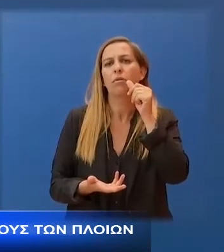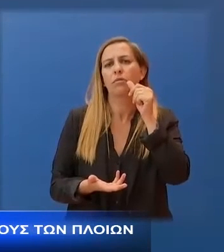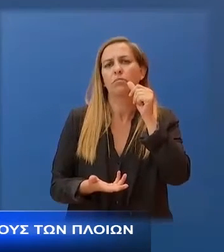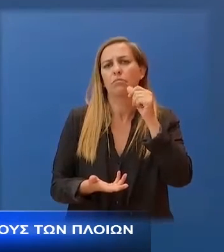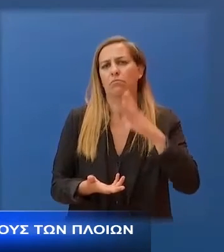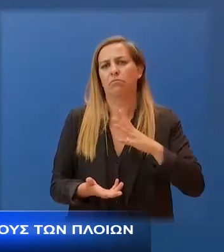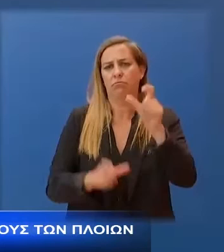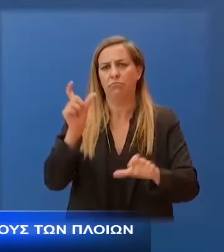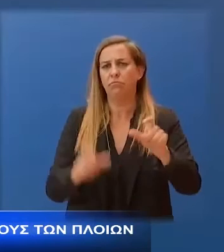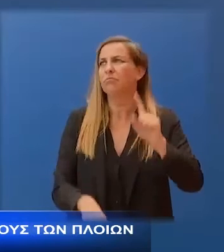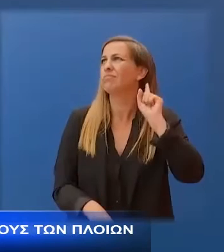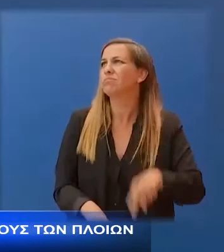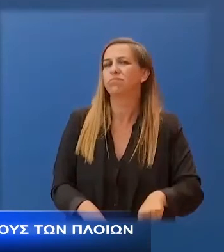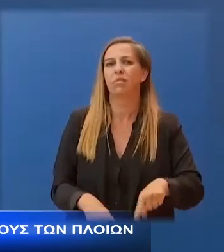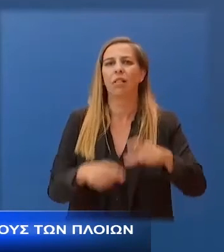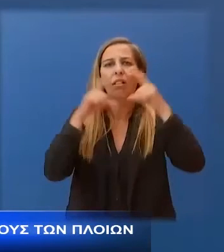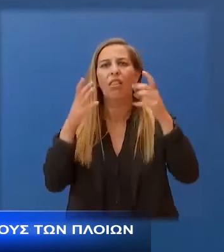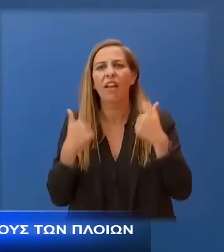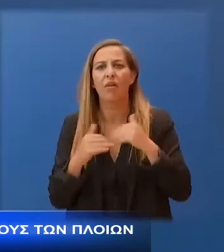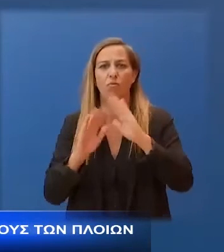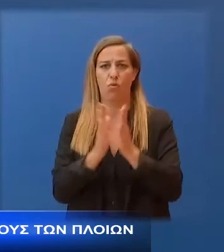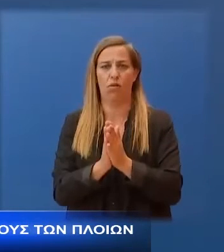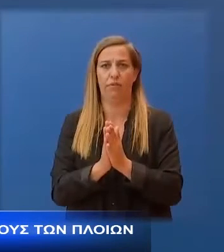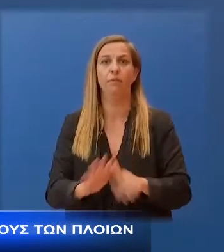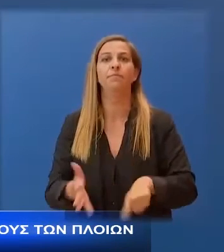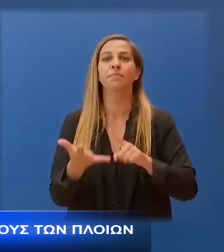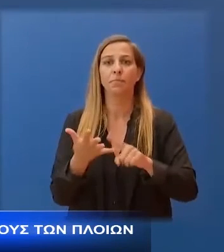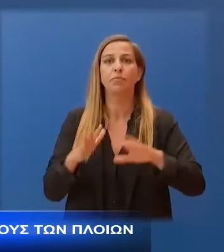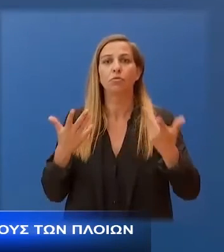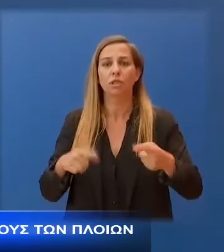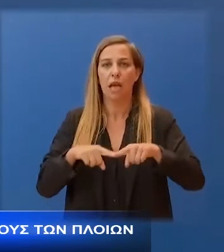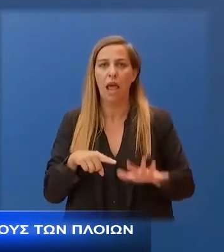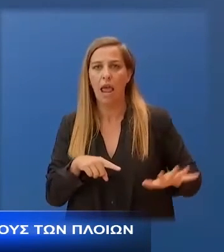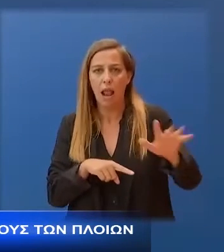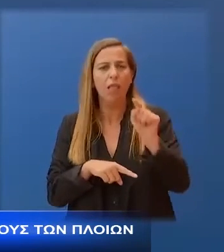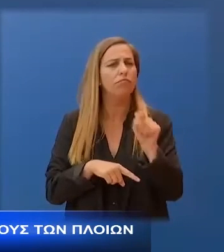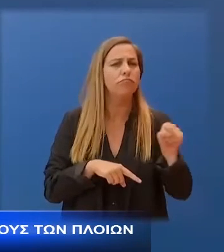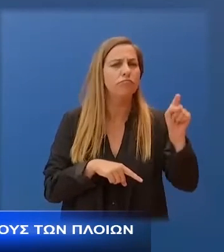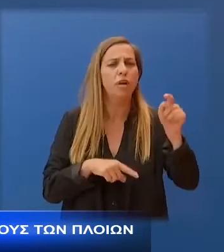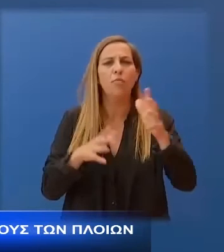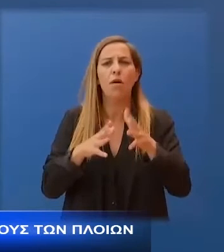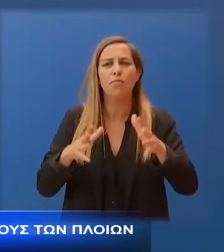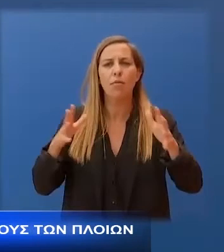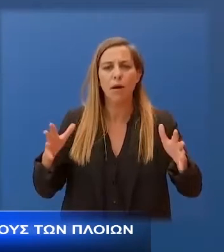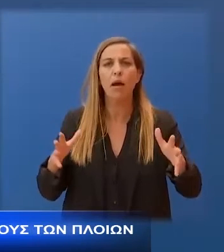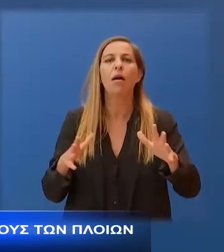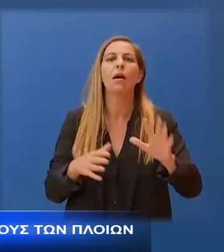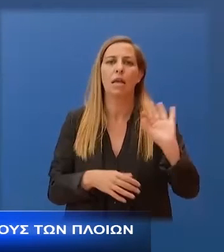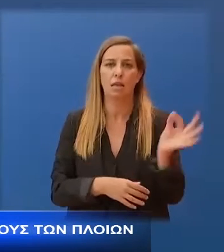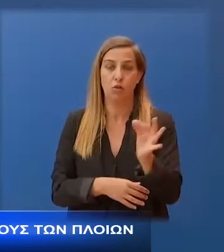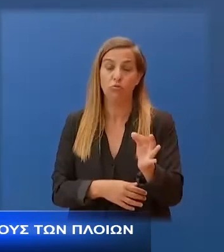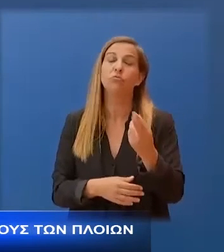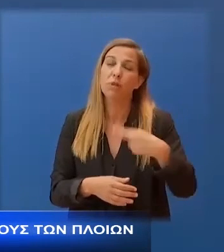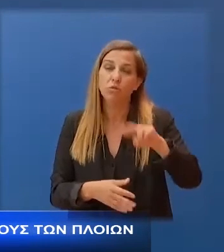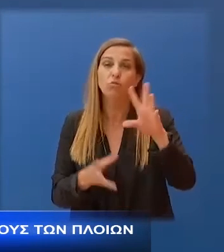ο εφησυχασμός οδήγησε σε αύξηση κρουσμάτων σε πολλές περιφέρειες της χώρας, αλλά κυρίως στα αστικά κέντρα.